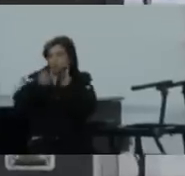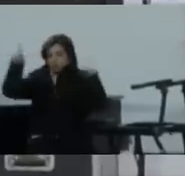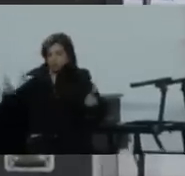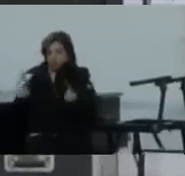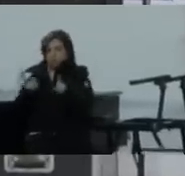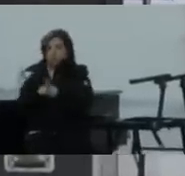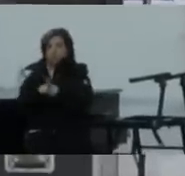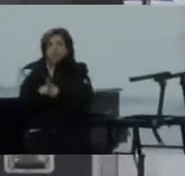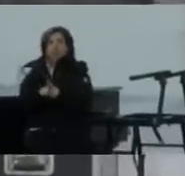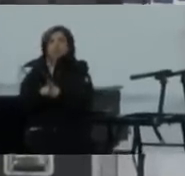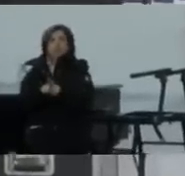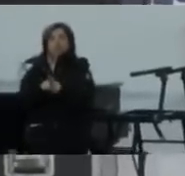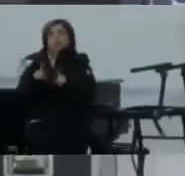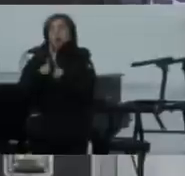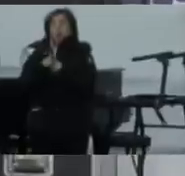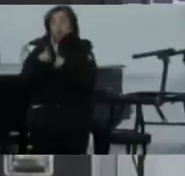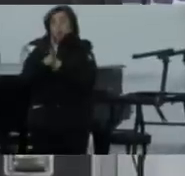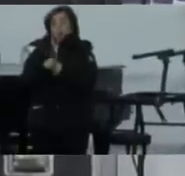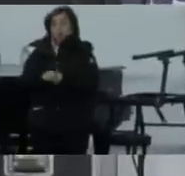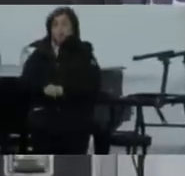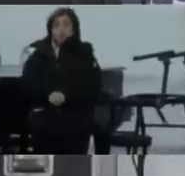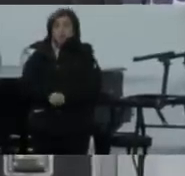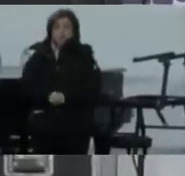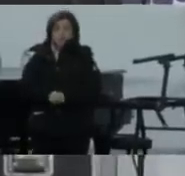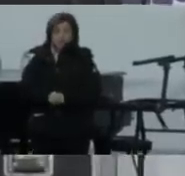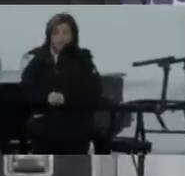le stesse condizioni che fanno con i nostri soldi in Romania.